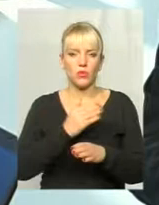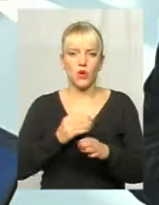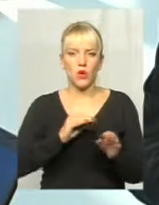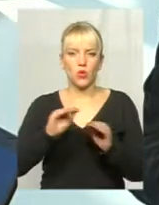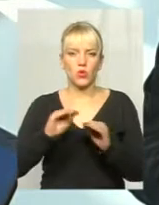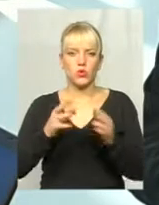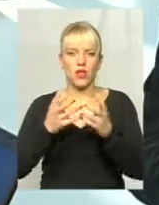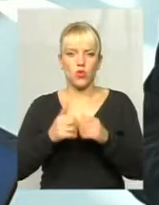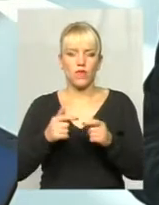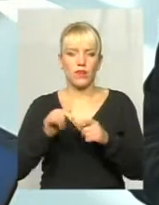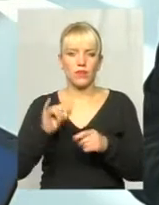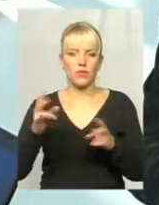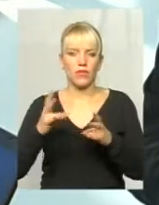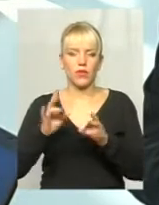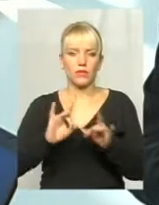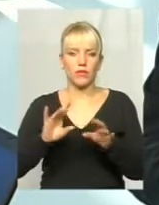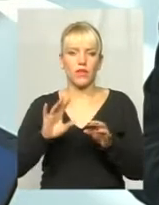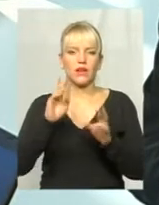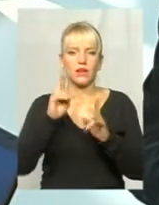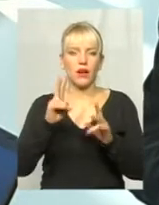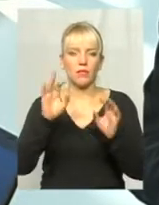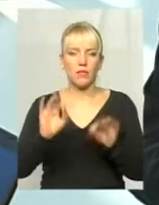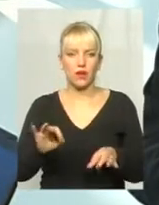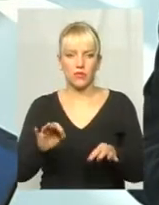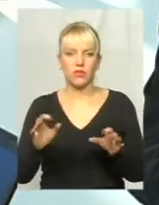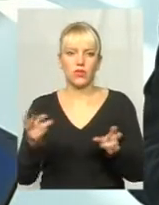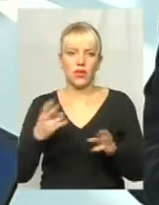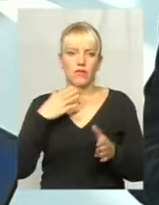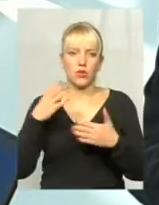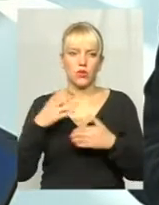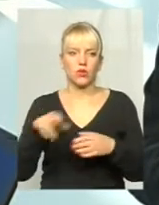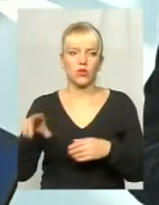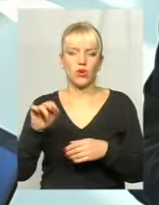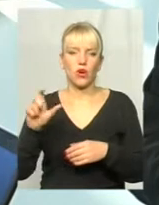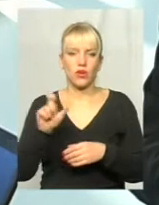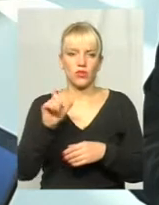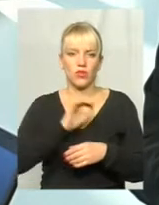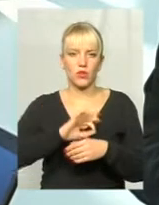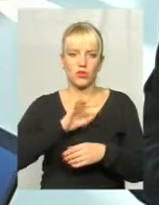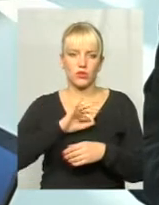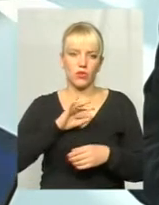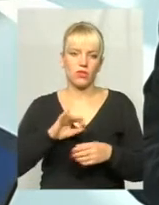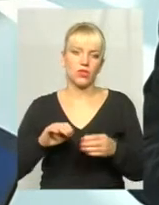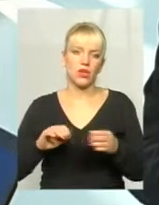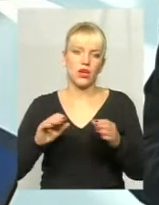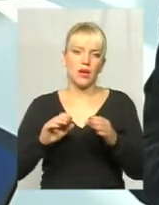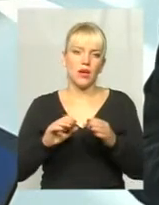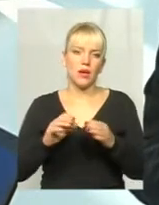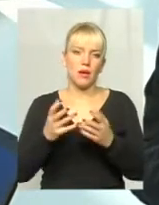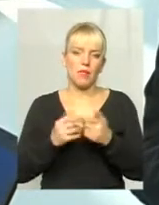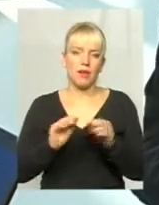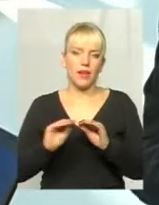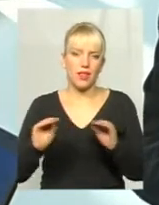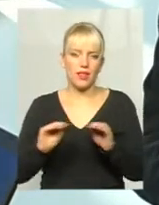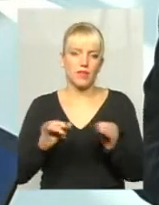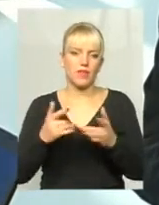їм розповідають про те, як правильно треба відноситися до газовикористовуючих приладів, а також до димовентиляційних каналів і таке